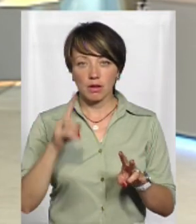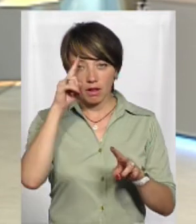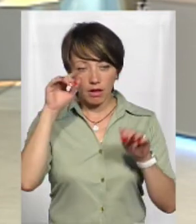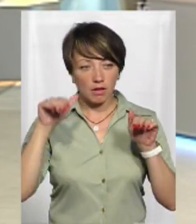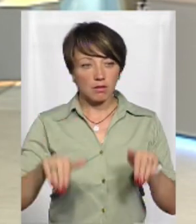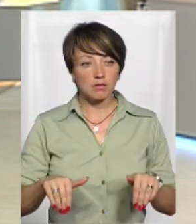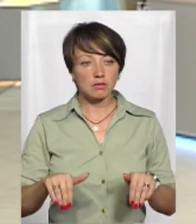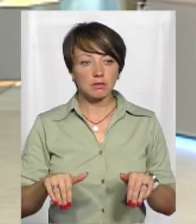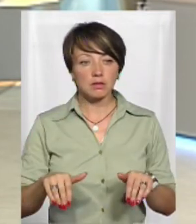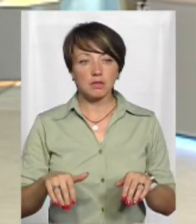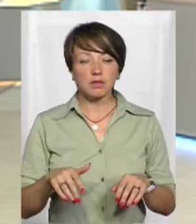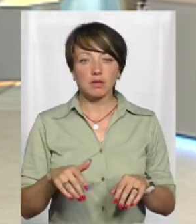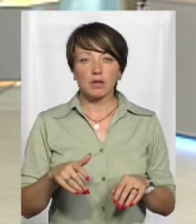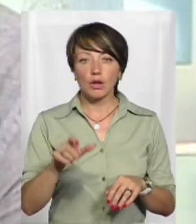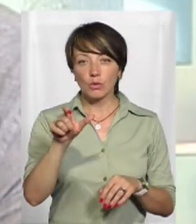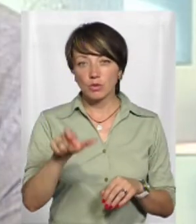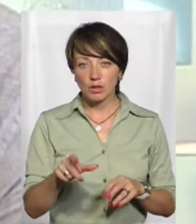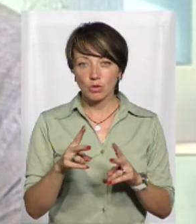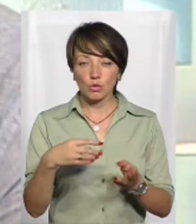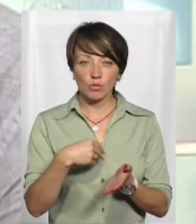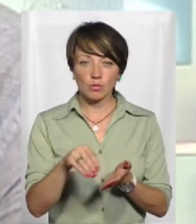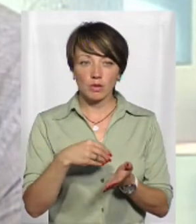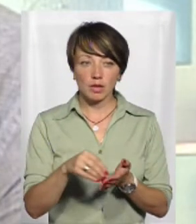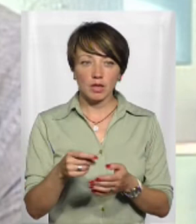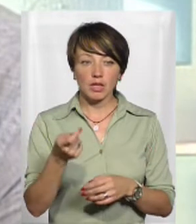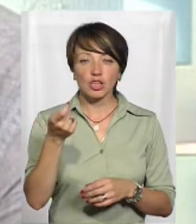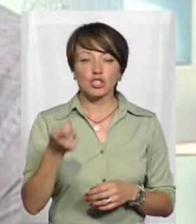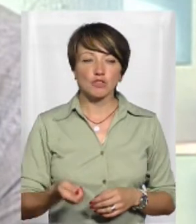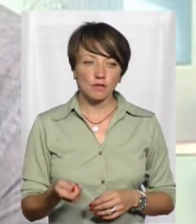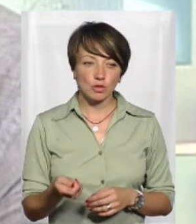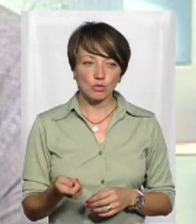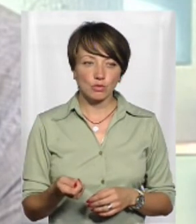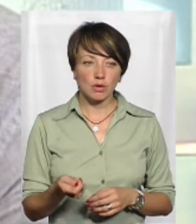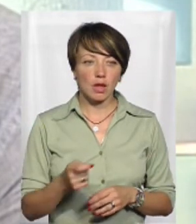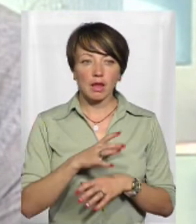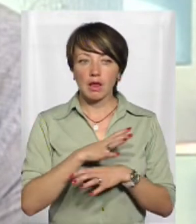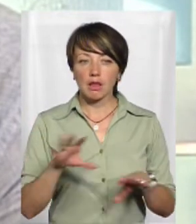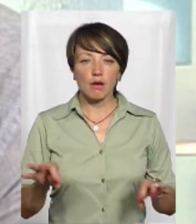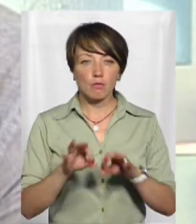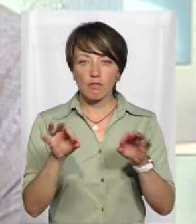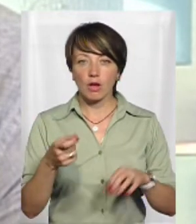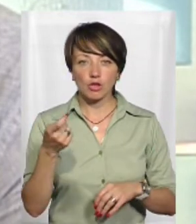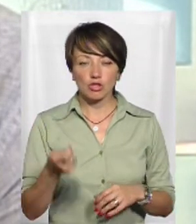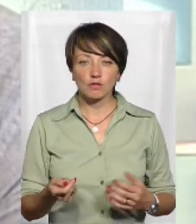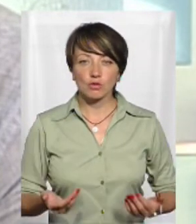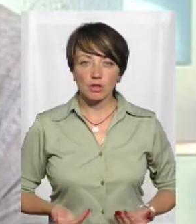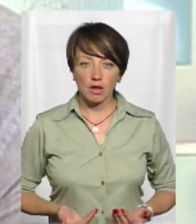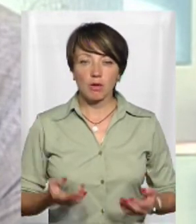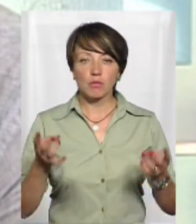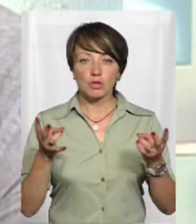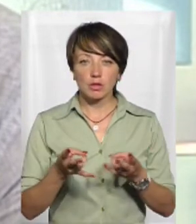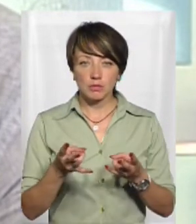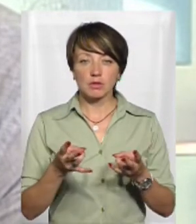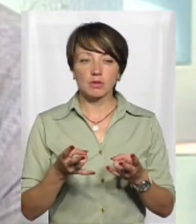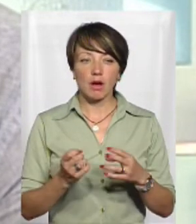сказати, в лапках інвестору чи покупцю на дешевизну. Не буває дешевого житла, потрібно все ж